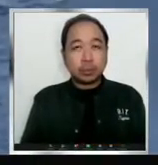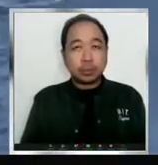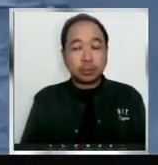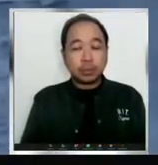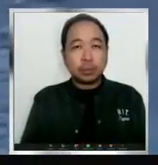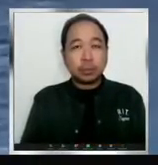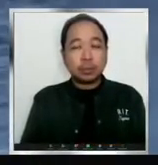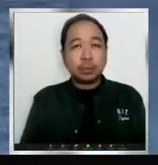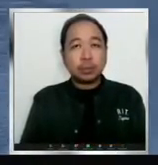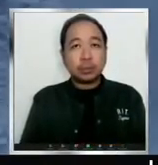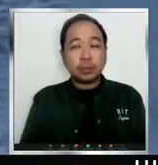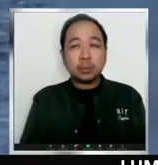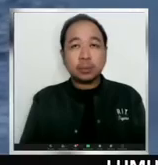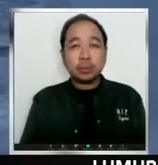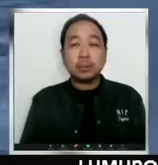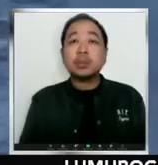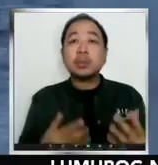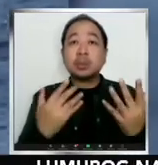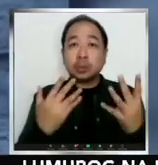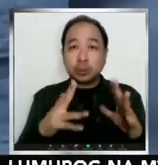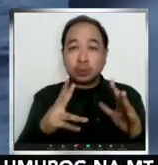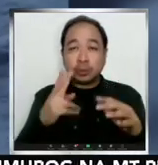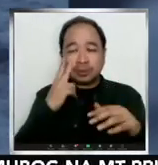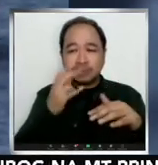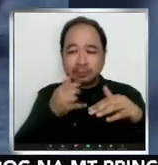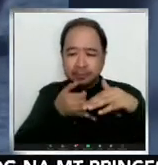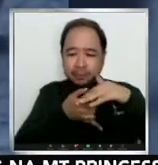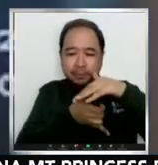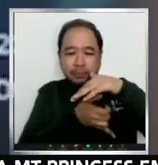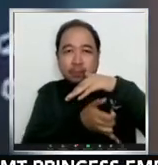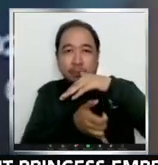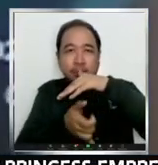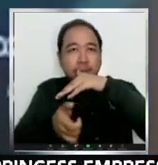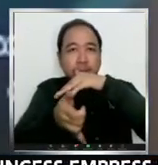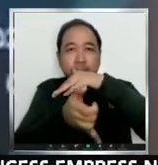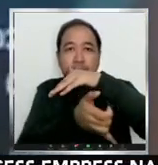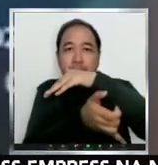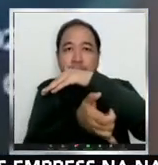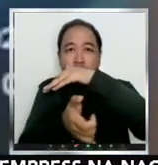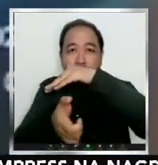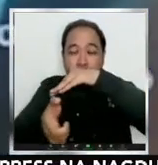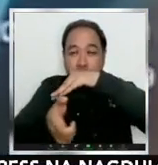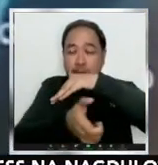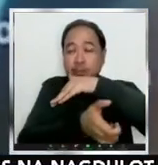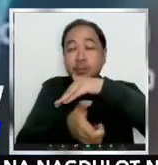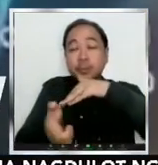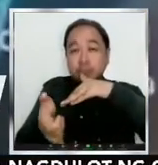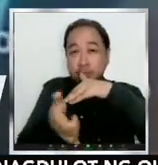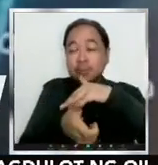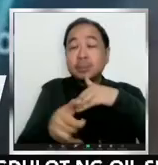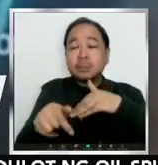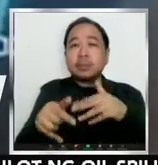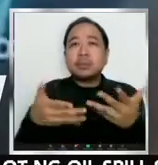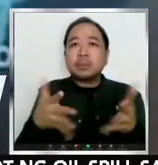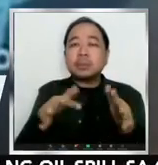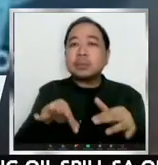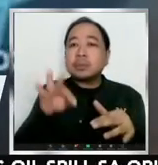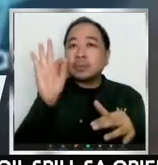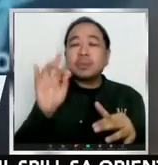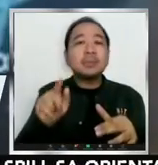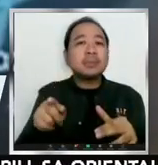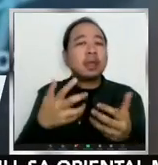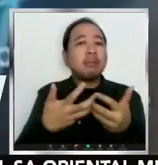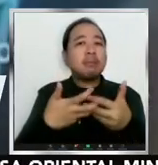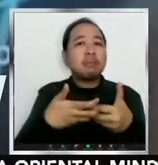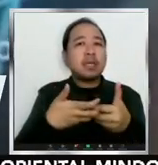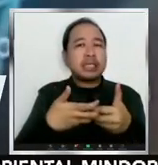Matapos ang ilang oras na pagsisid sa madilim at napakalalim na karagatan, natagpuan na ng Remotely Operated Vehicle o ROV